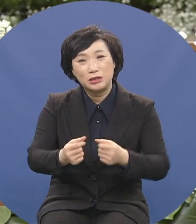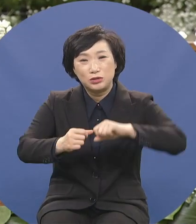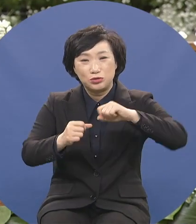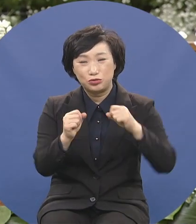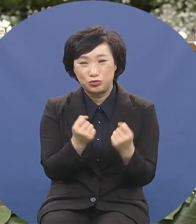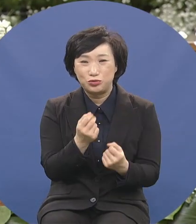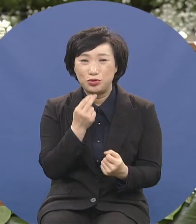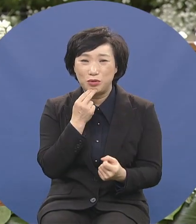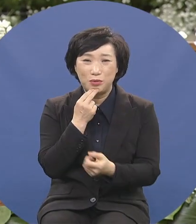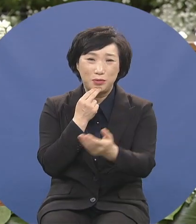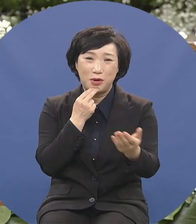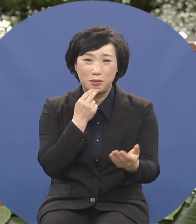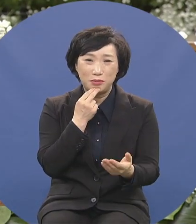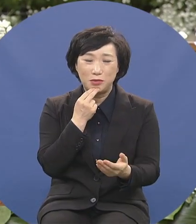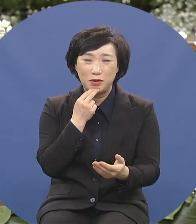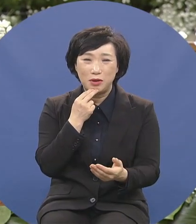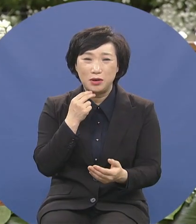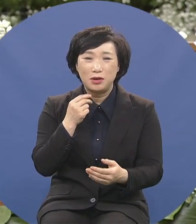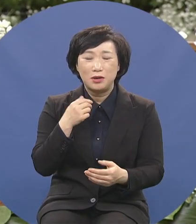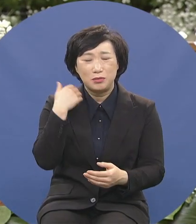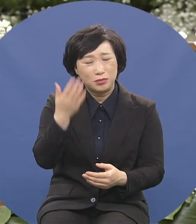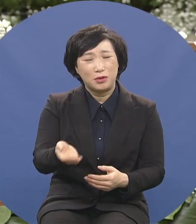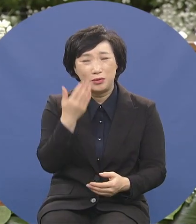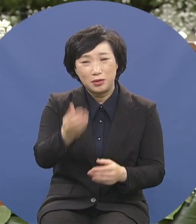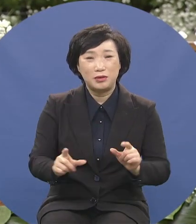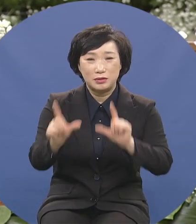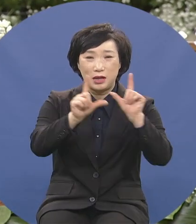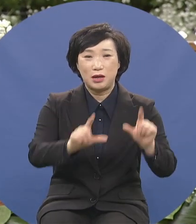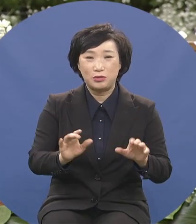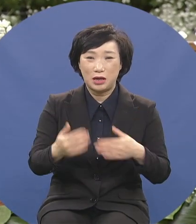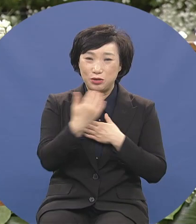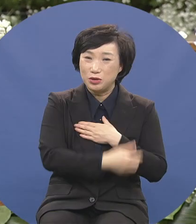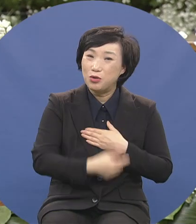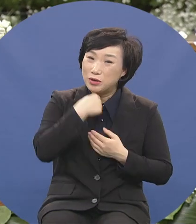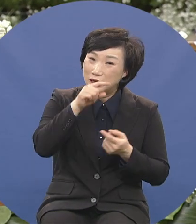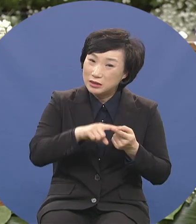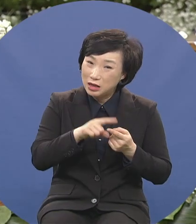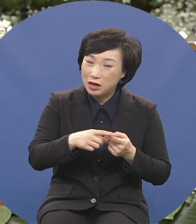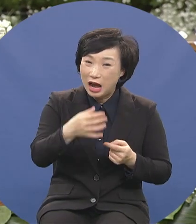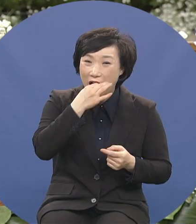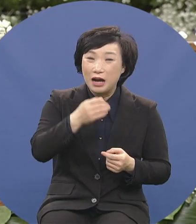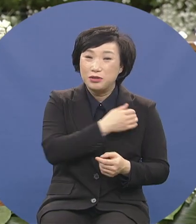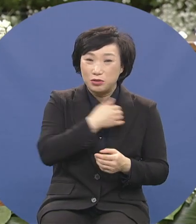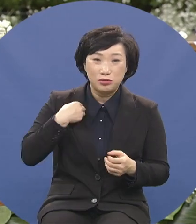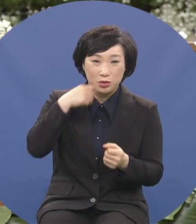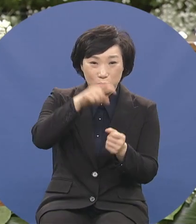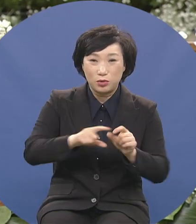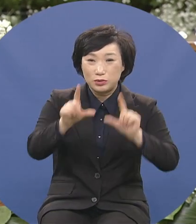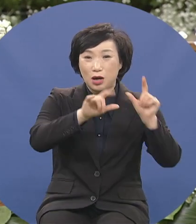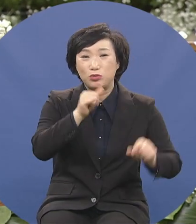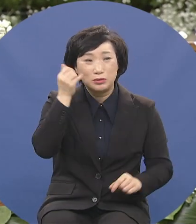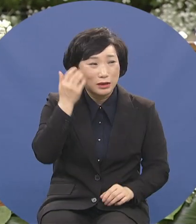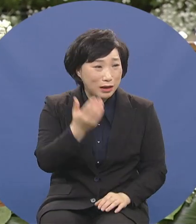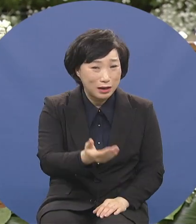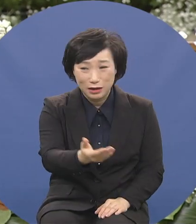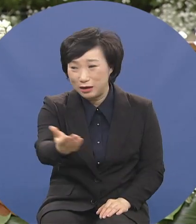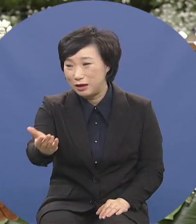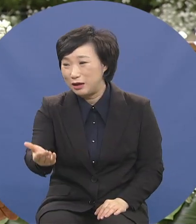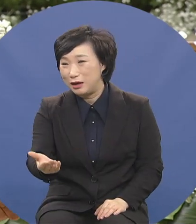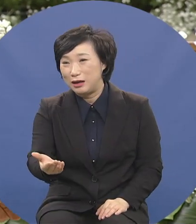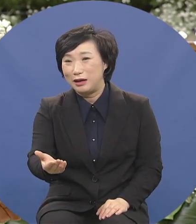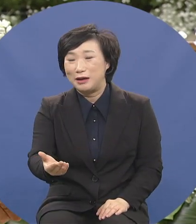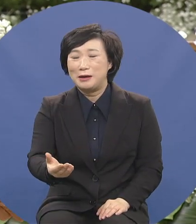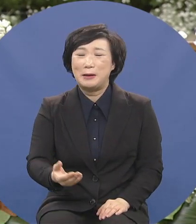순종하지 않고 방심하고 살고 육신이 원하는 대로 정욕이 없고 충족을 쫓아서